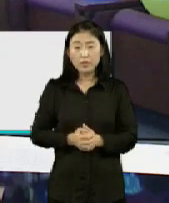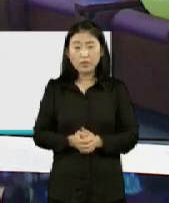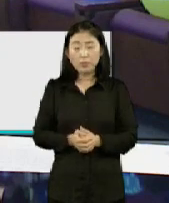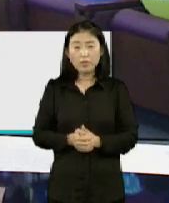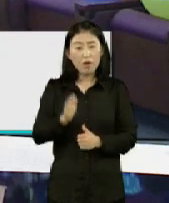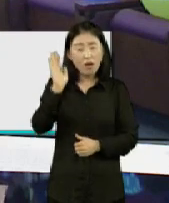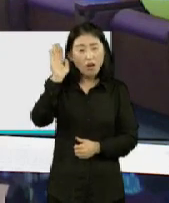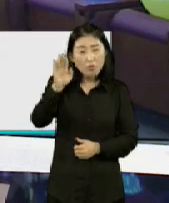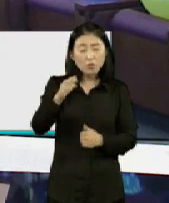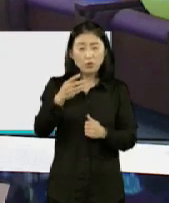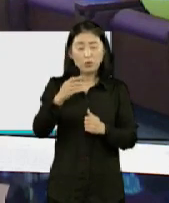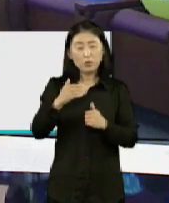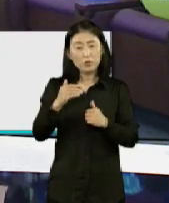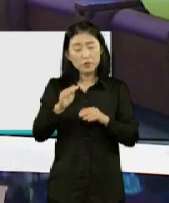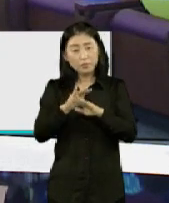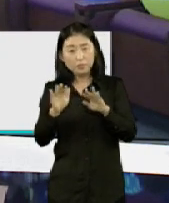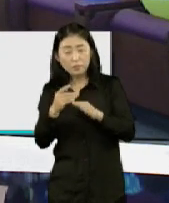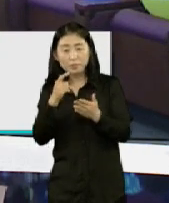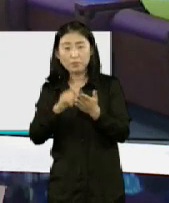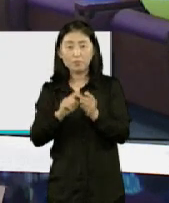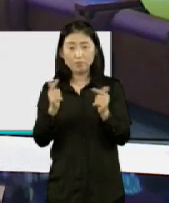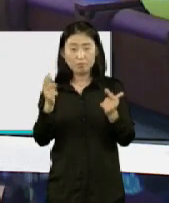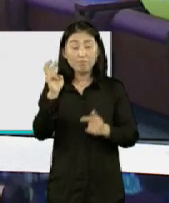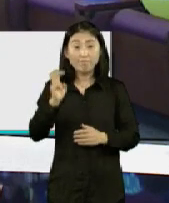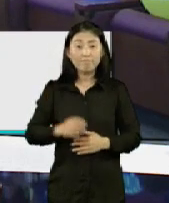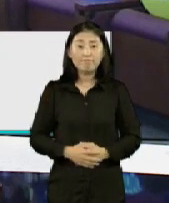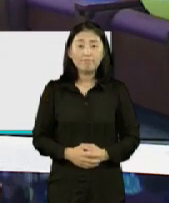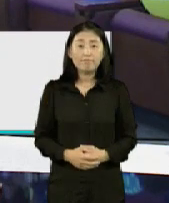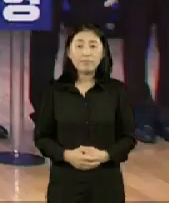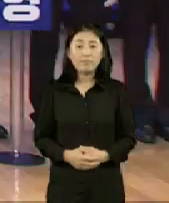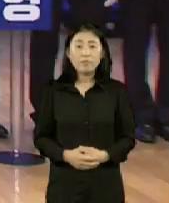아직도 갈 길이 멀어 보입니다. 김성민 기자입니다.